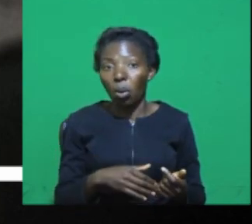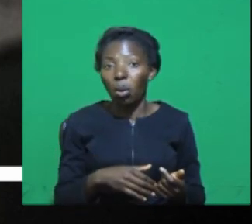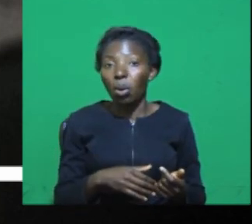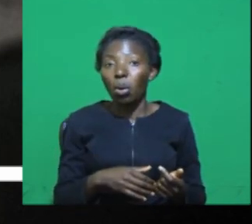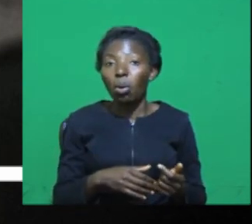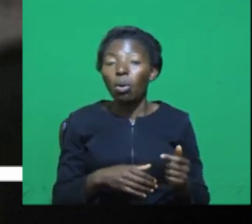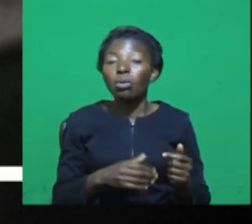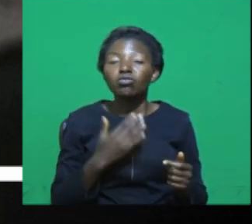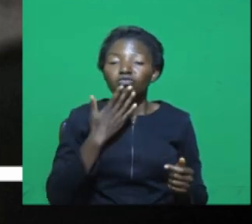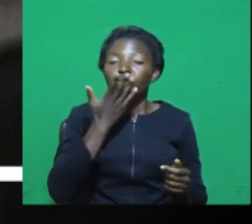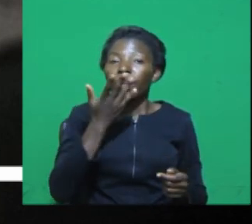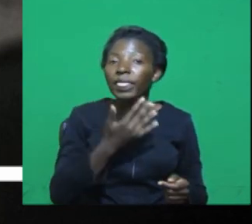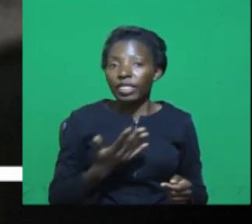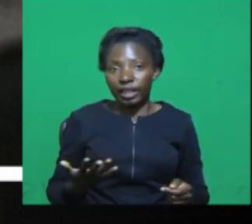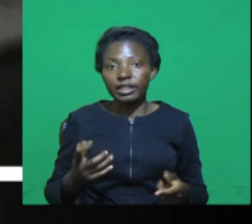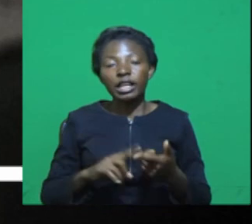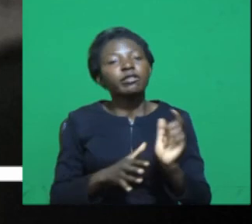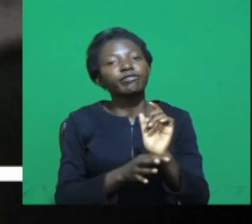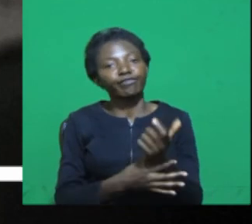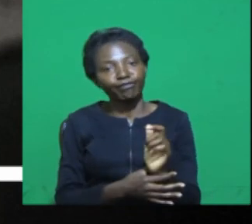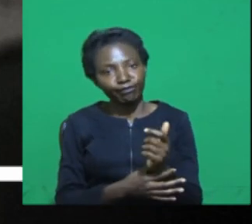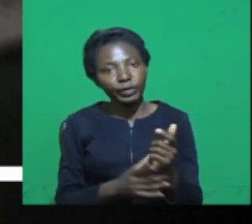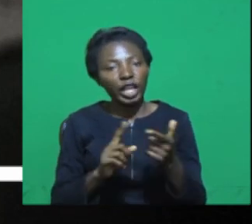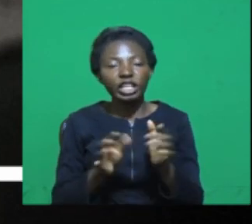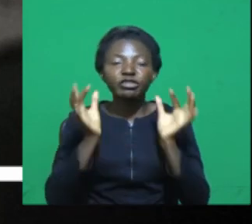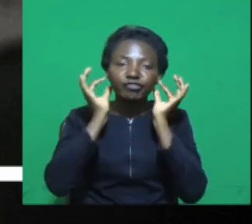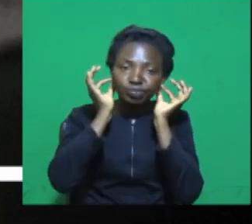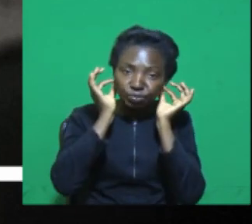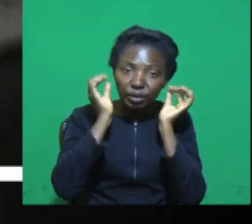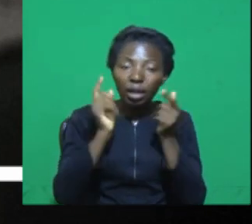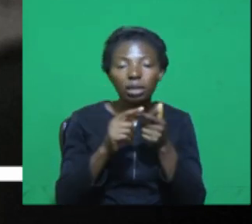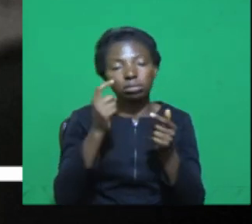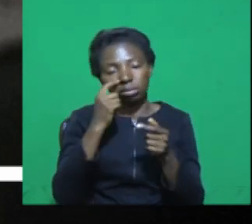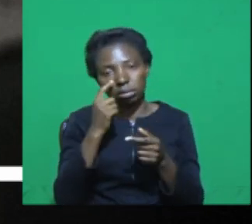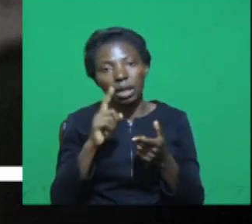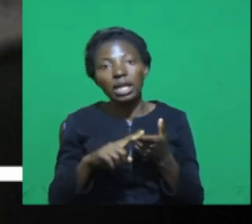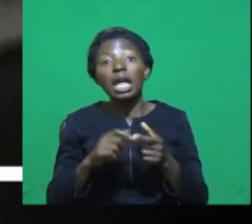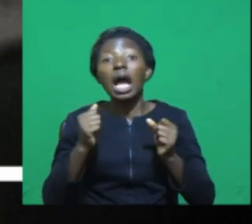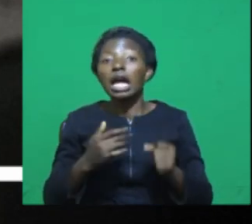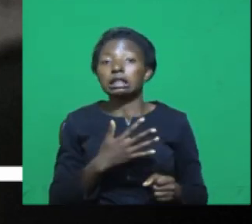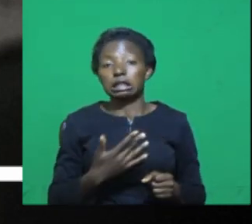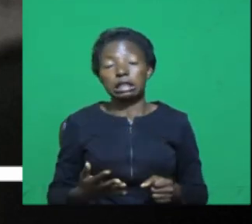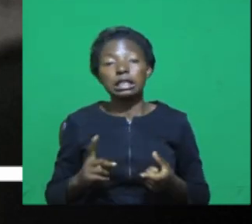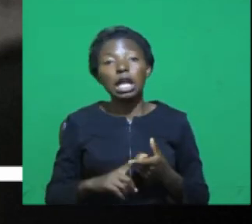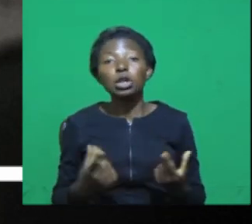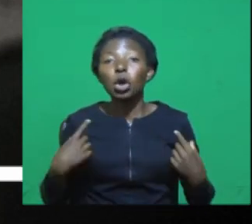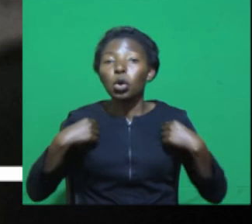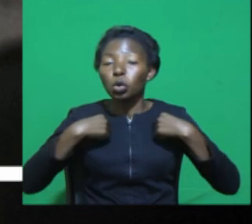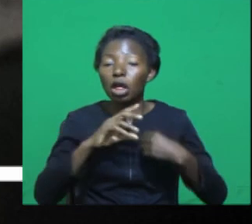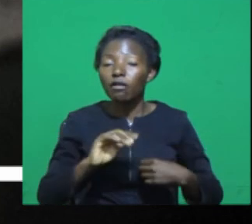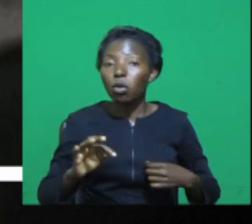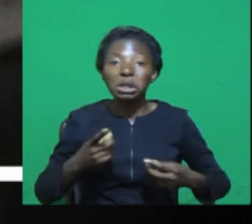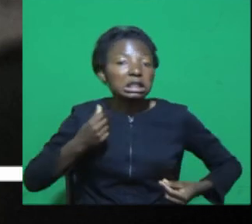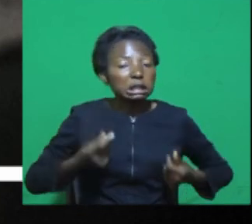nezvitende zvezvinonhuhwira namazango, nezvimhete noukomba hwemhino, nenguo